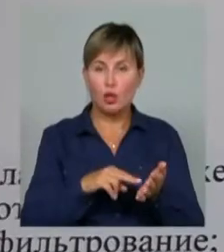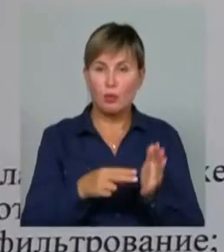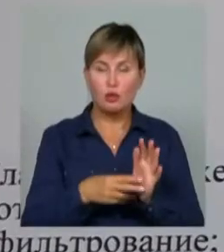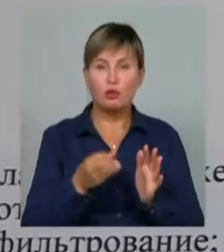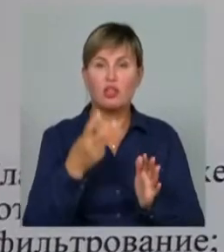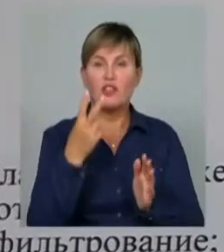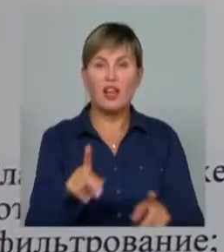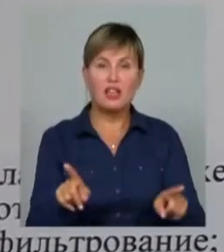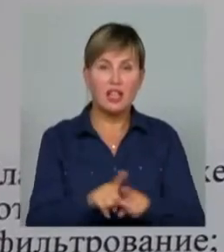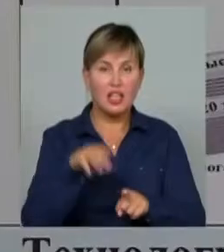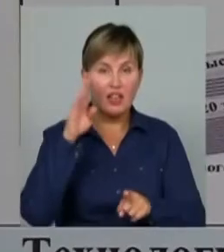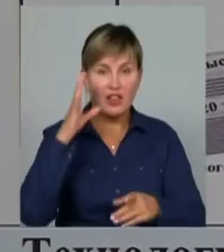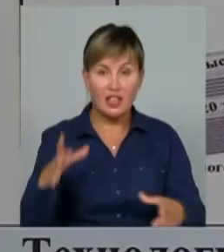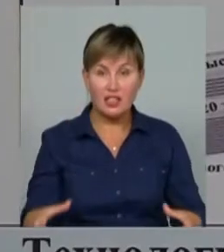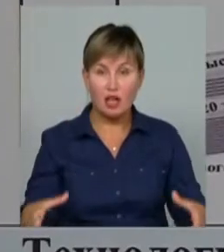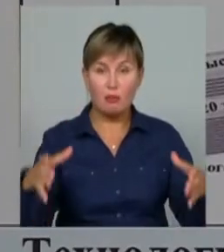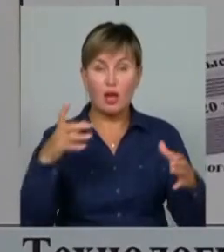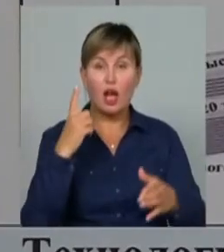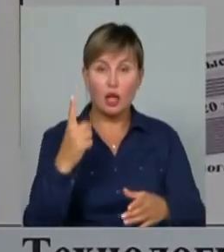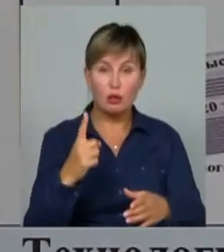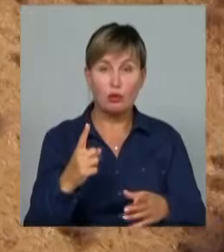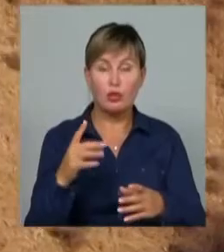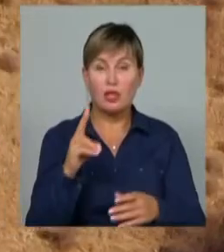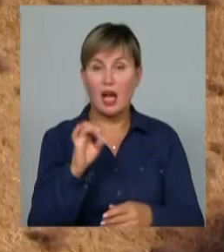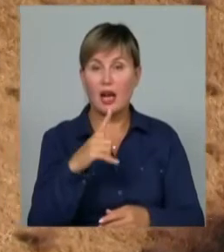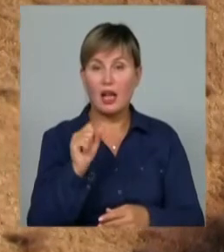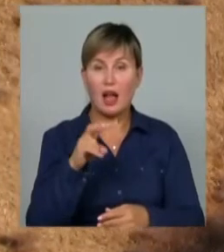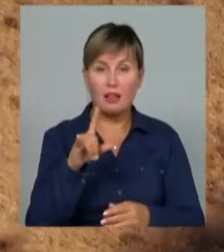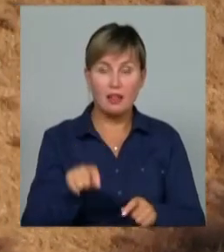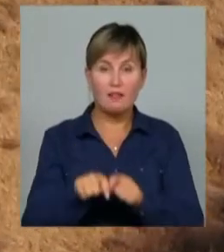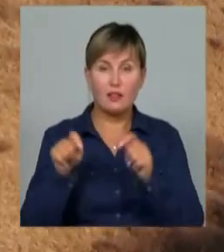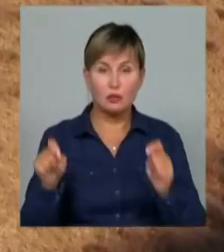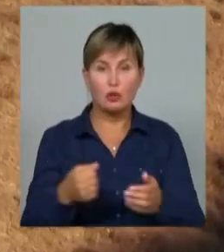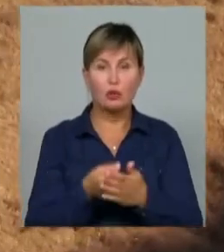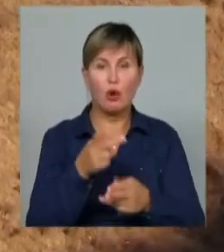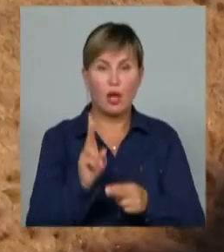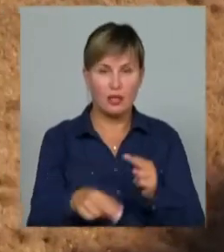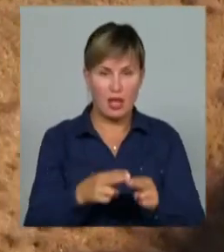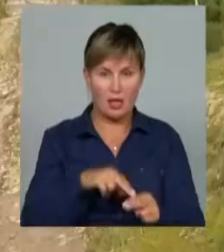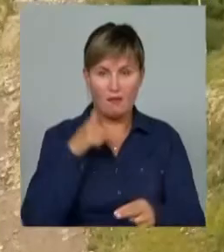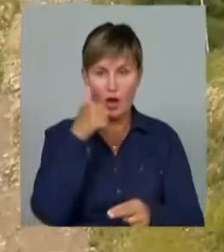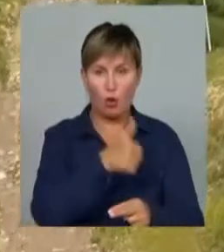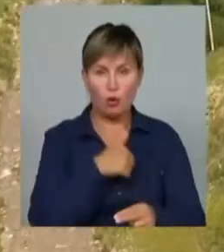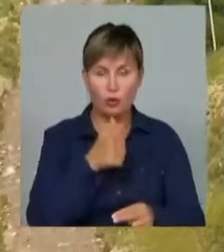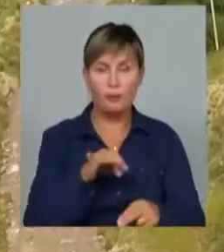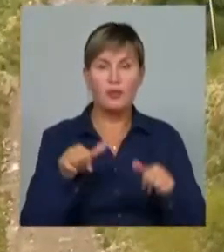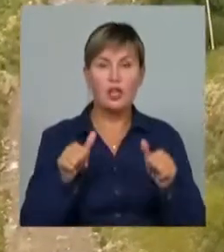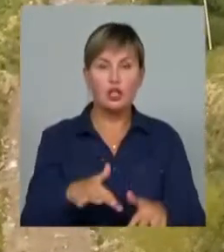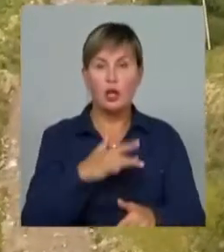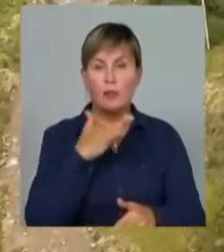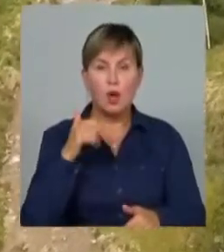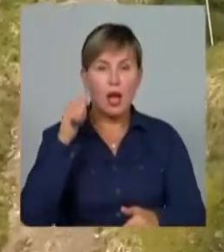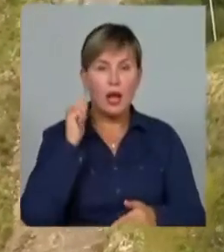еще 2 таких водозаборных сооружений. Одну из них, станцию Каргалы, введут в эксплуатацию до конца этого года. Тем самым решится